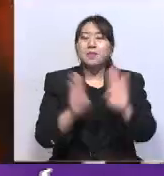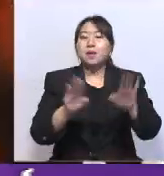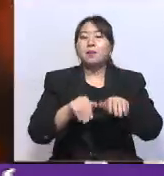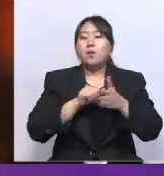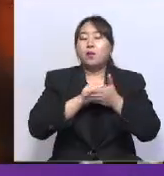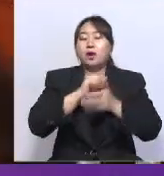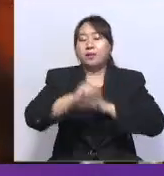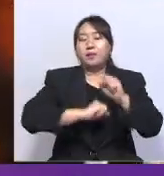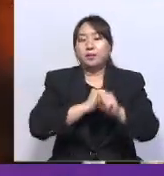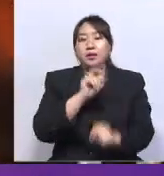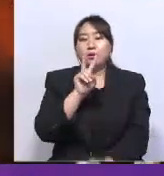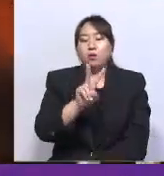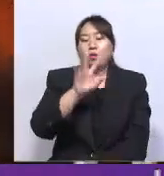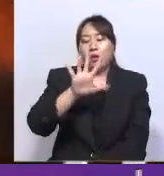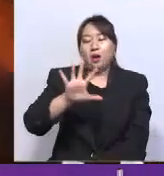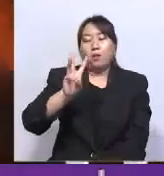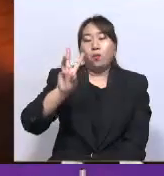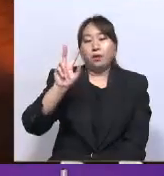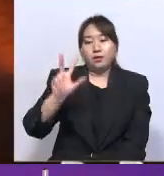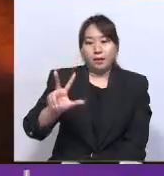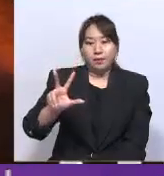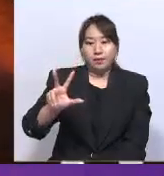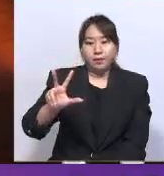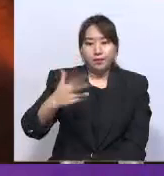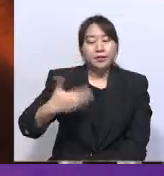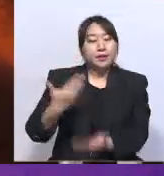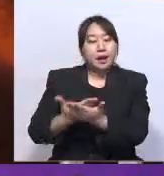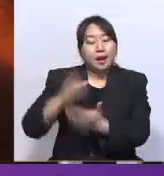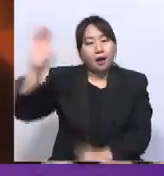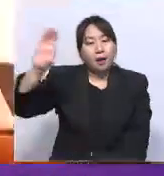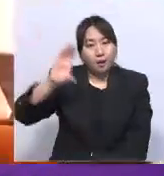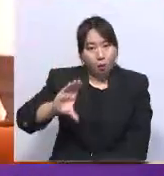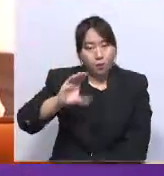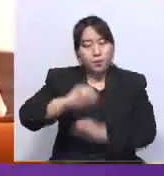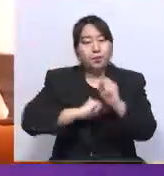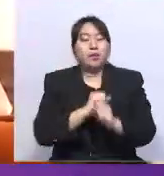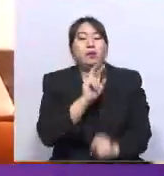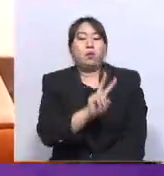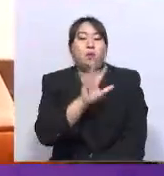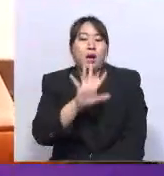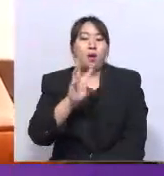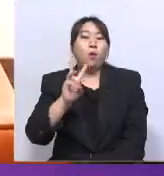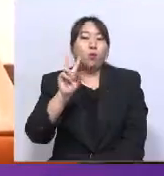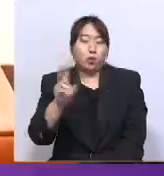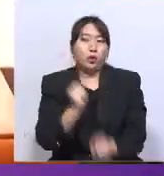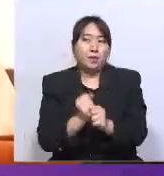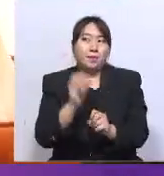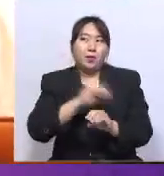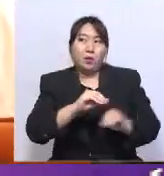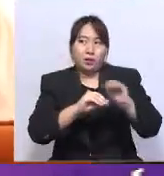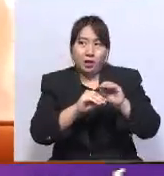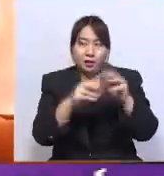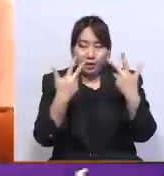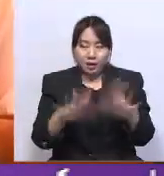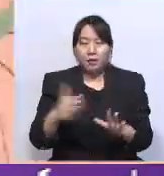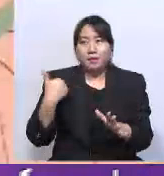ปี2563โดยจะใช้งบประมาณปี2562ในการก่อสร้างนะคะนอกจากนี้จะมีการ